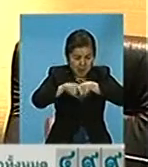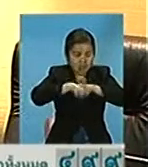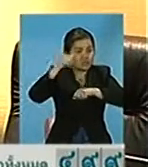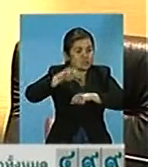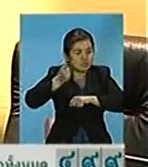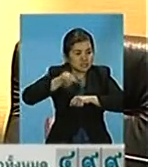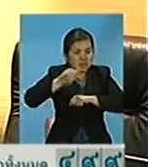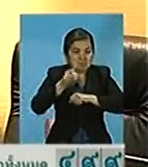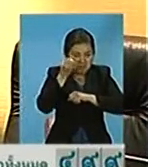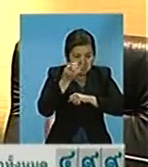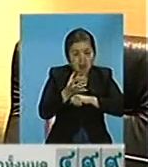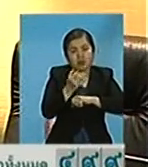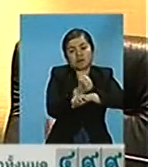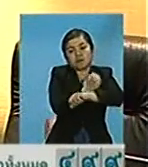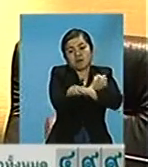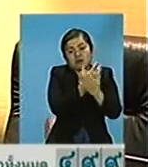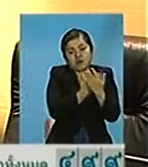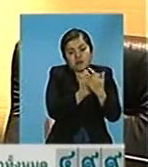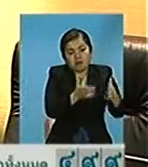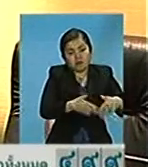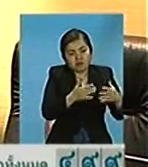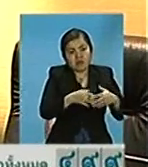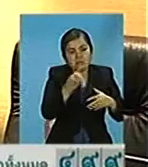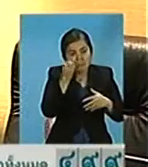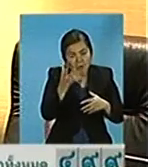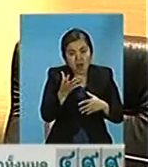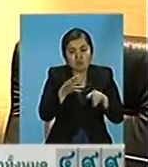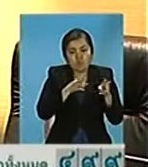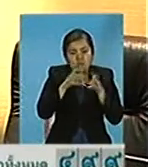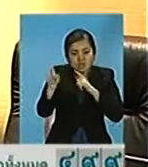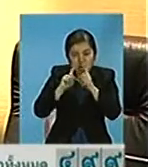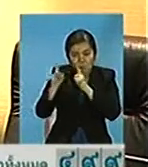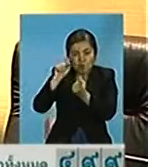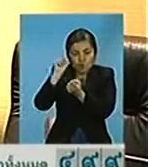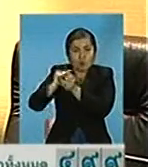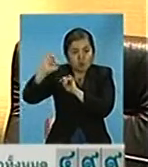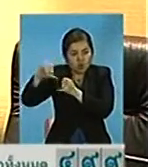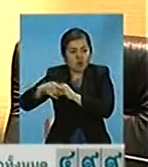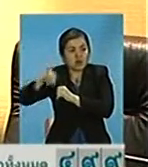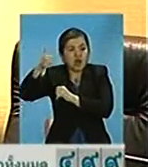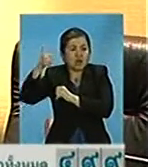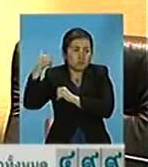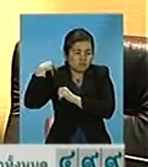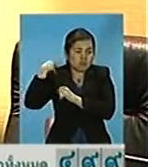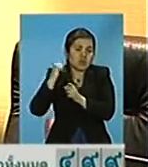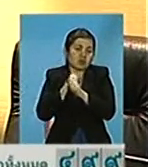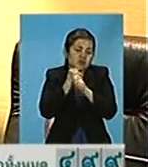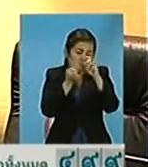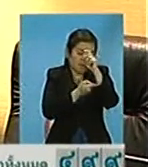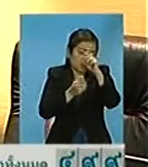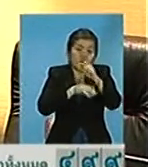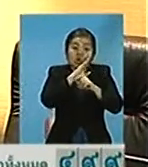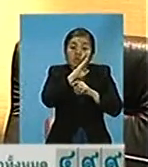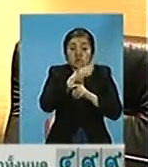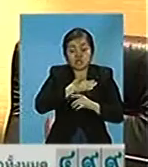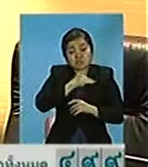เศษมากกว่าแรงงานประเภทอื่นคือสามารถต่อรองกับเจ้าของสวนเจ้าของกิจการได้มากเพราะถ้าผมไม่ไปกรีดคุณ